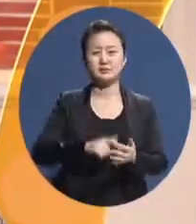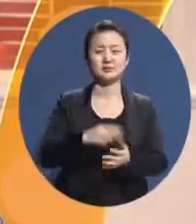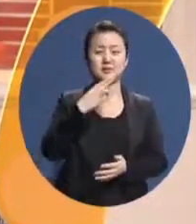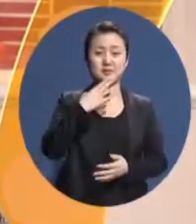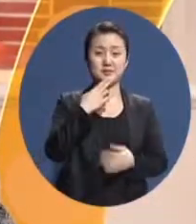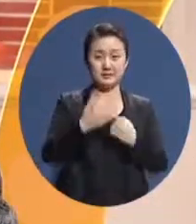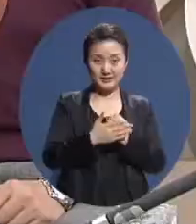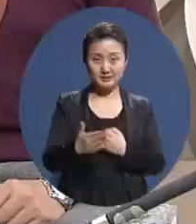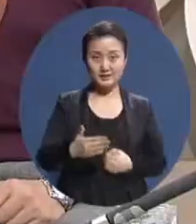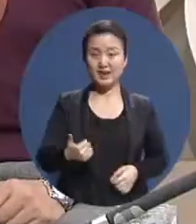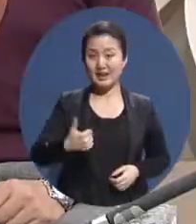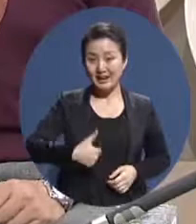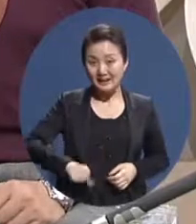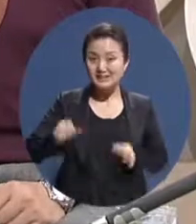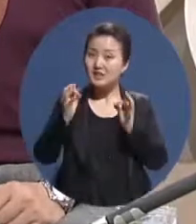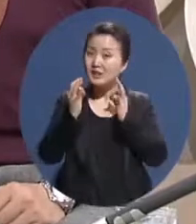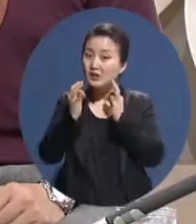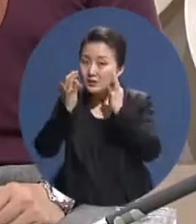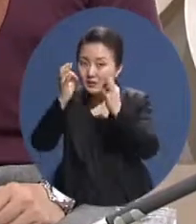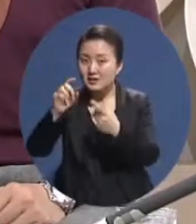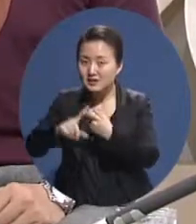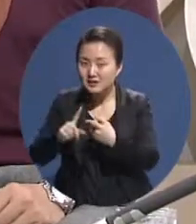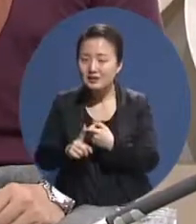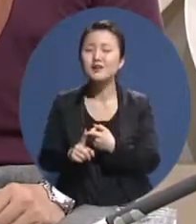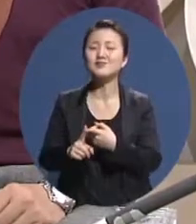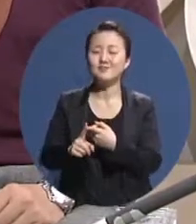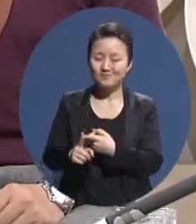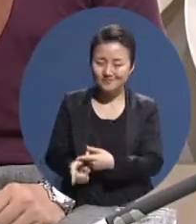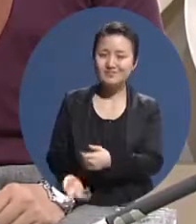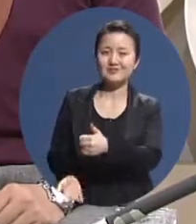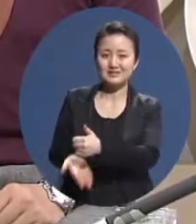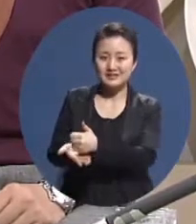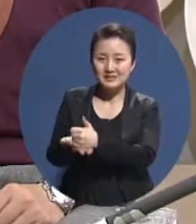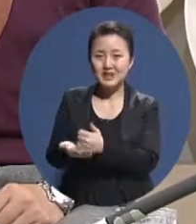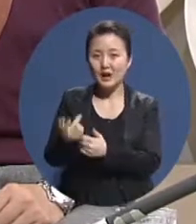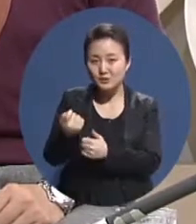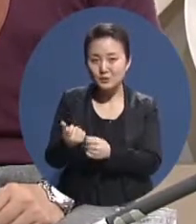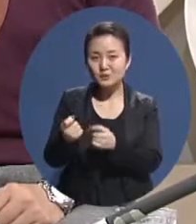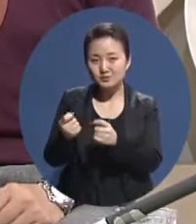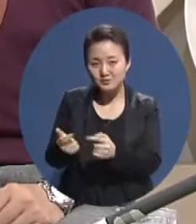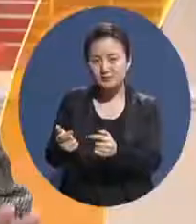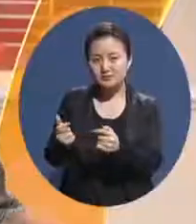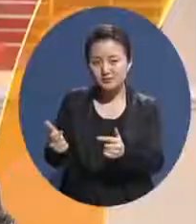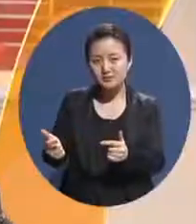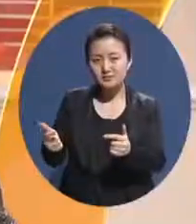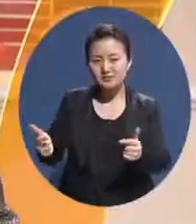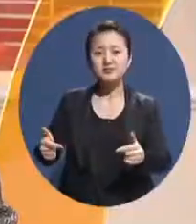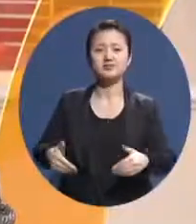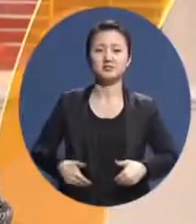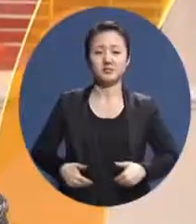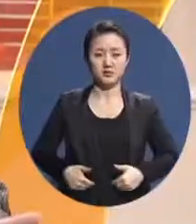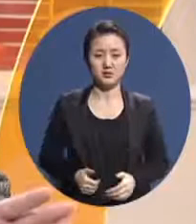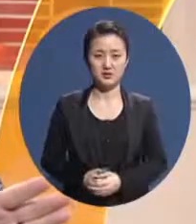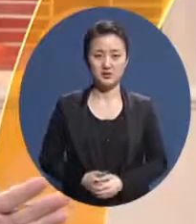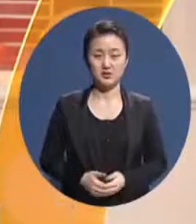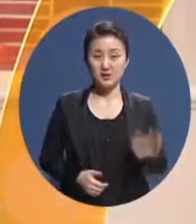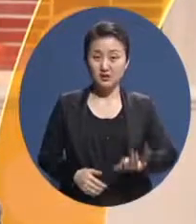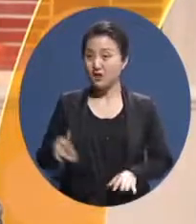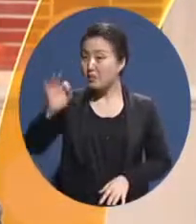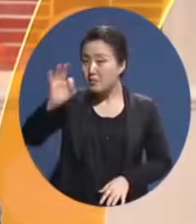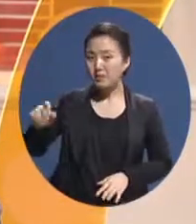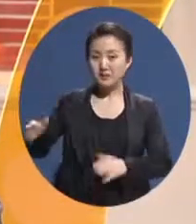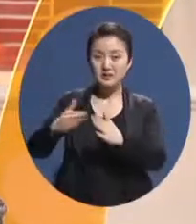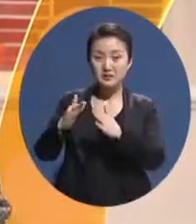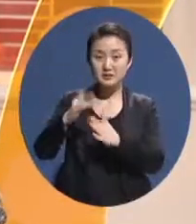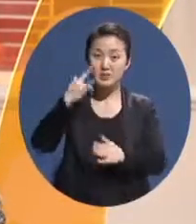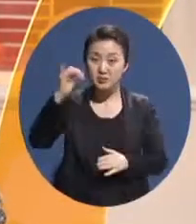격려해 주시고 결국 여러 번의 시도를 통해서 조금 늘려가는 게 중요한데 지금 이댁은 엄마가 양과 오늘 얘가 칼로리를 얼마나